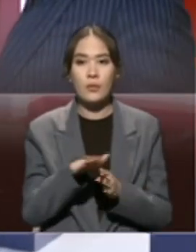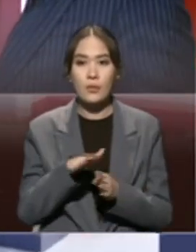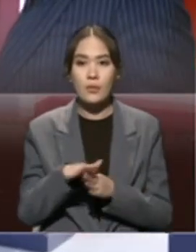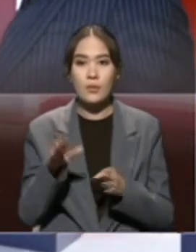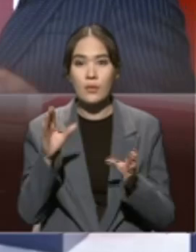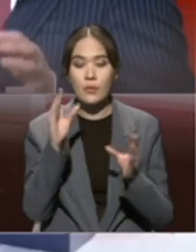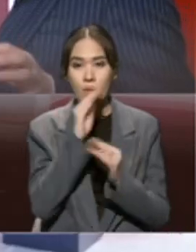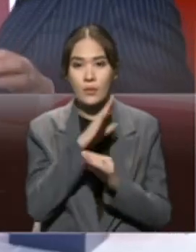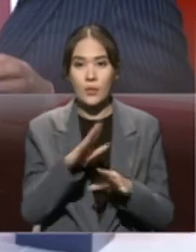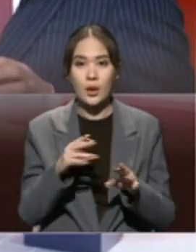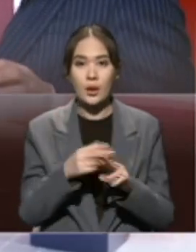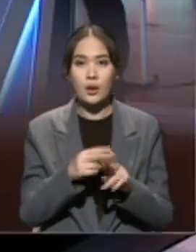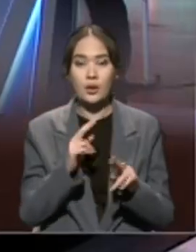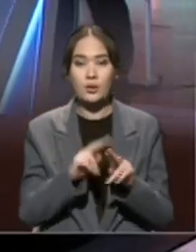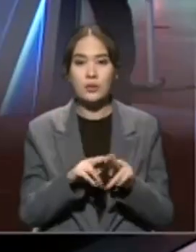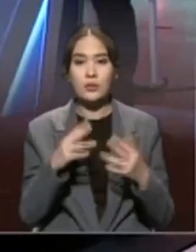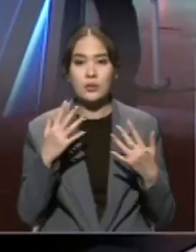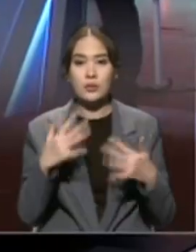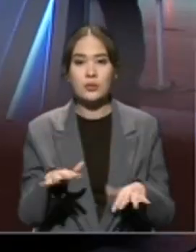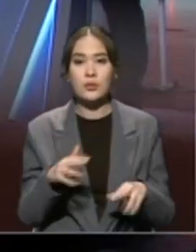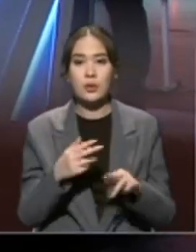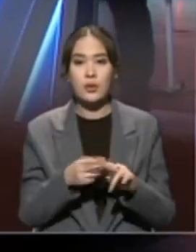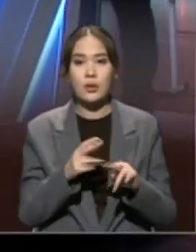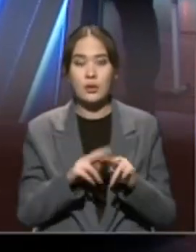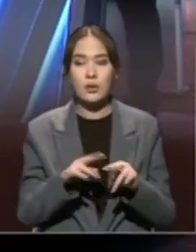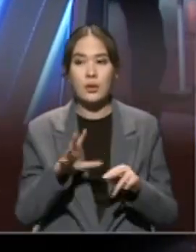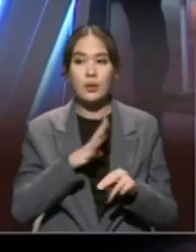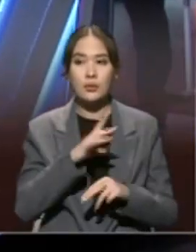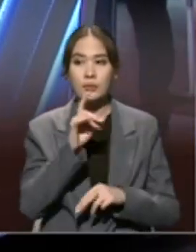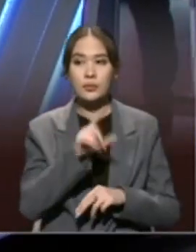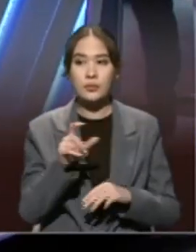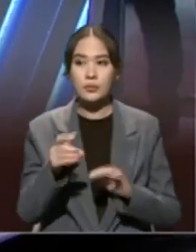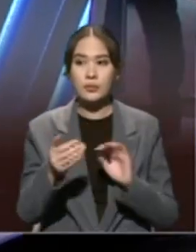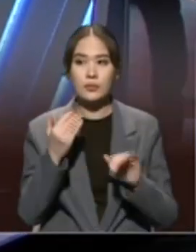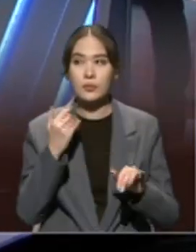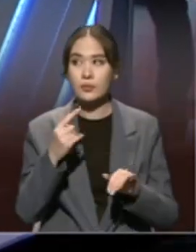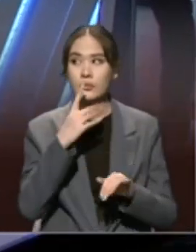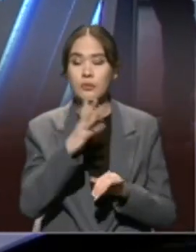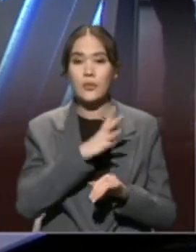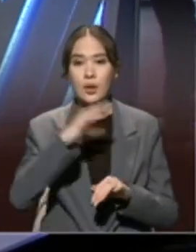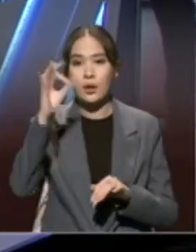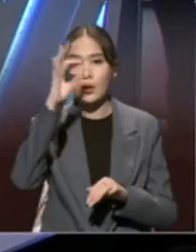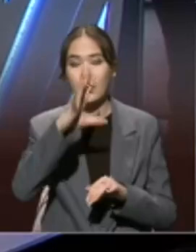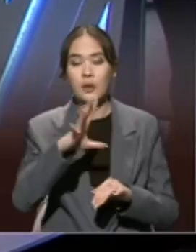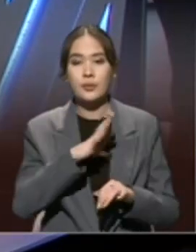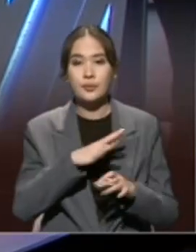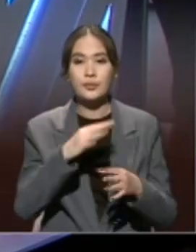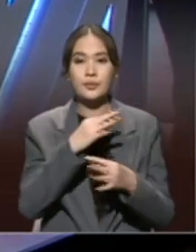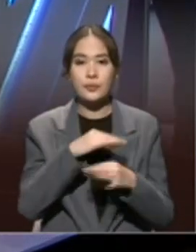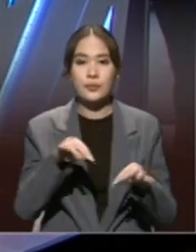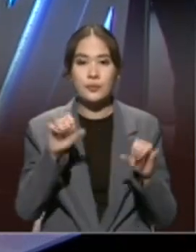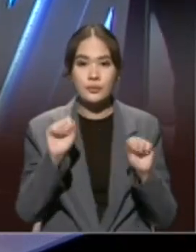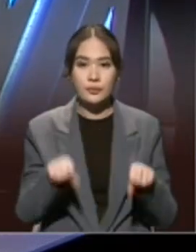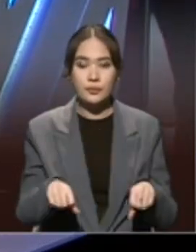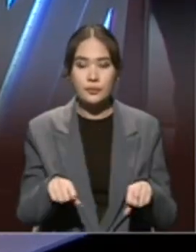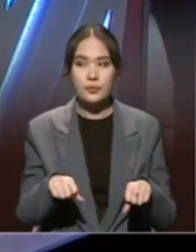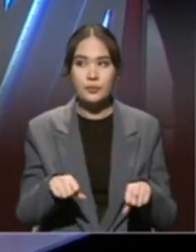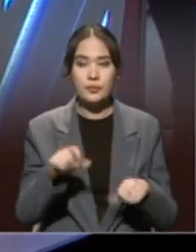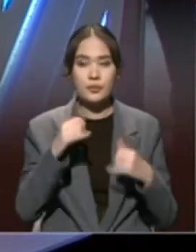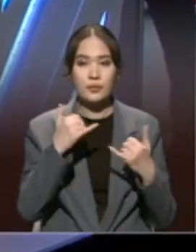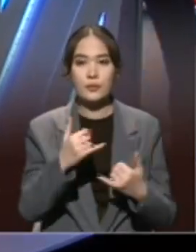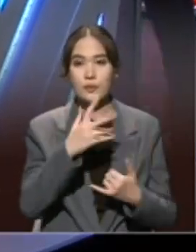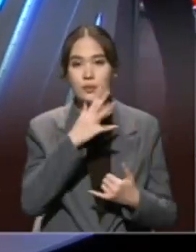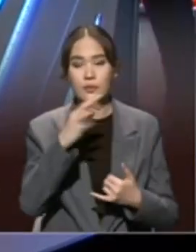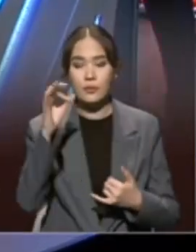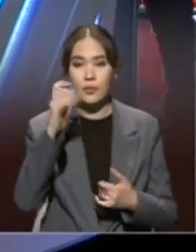негізгі бөлігін ол нарықтың өзі реттеу керек. Ол жаңағы алдында айтып өткен инфляцияны түсіру арқылы нарыққа мүмкіндік беруіміз керек. Яғни қазірдің өзінде